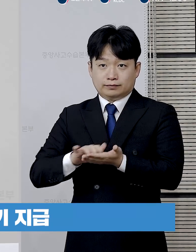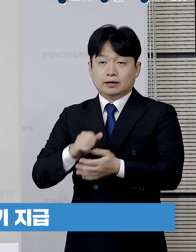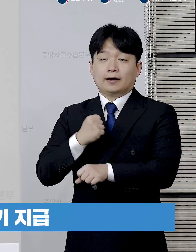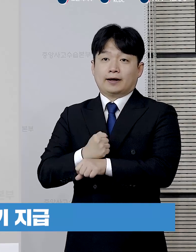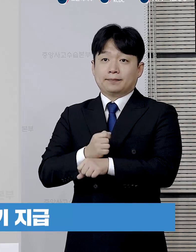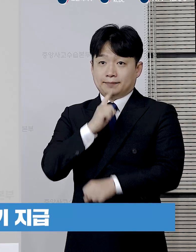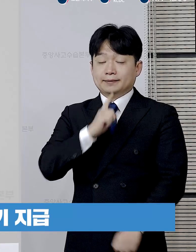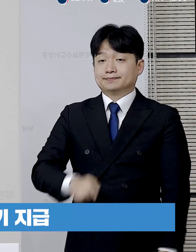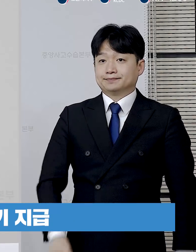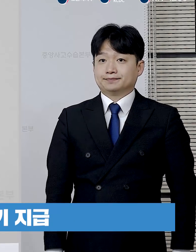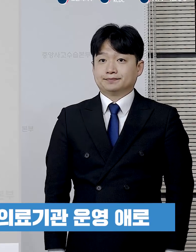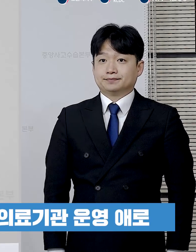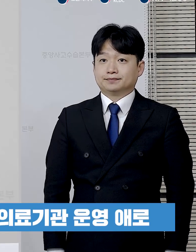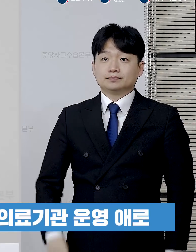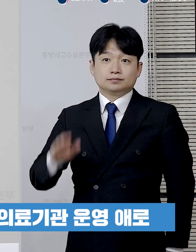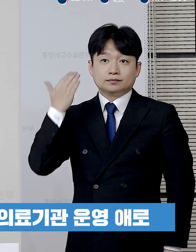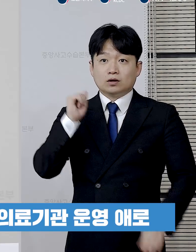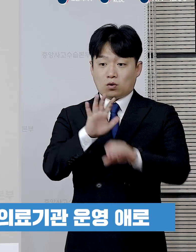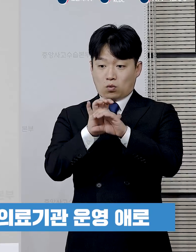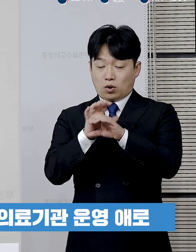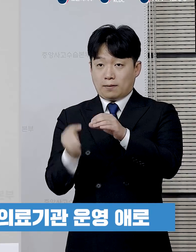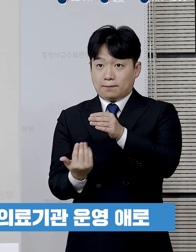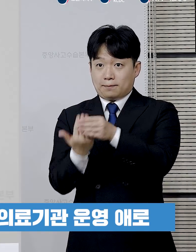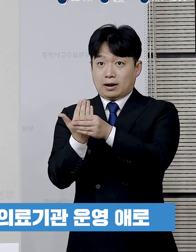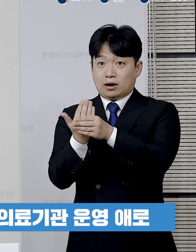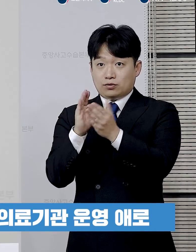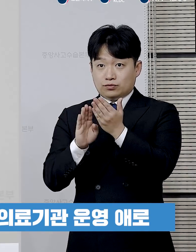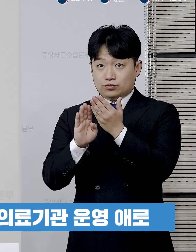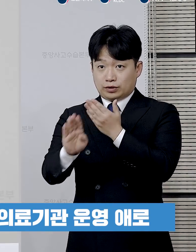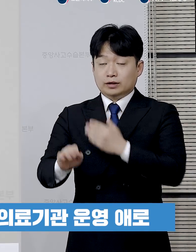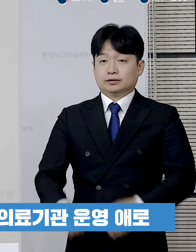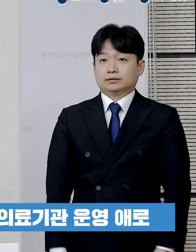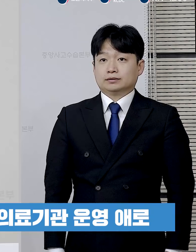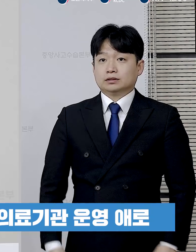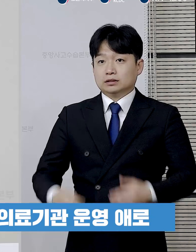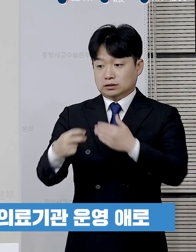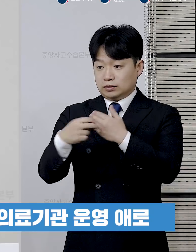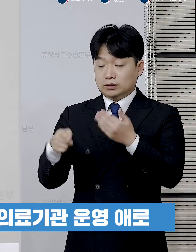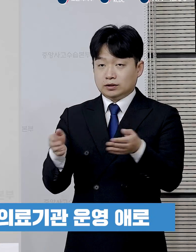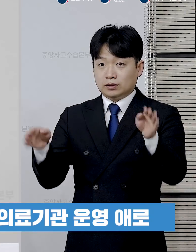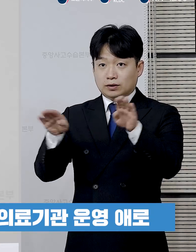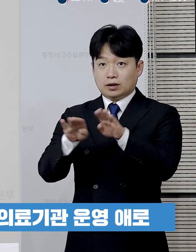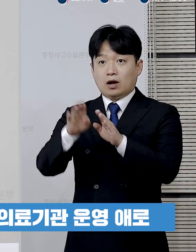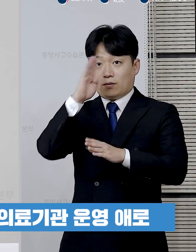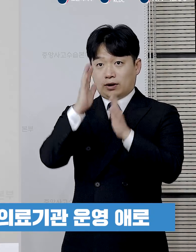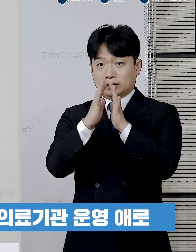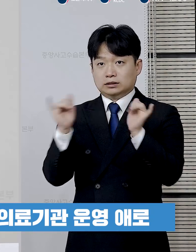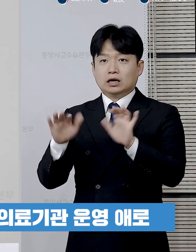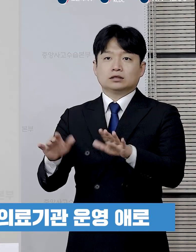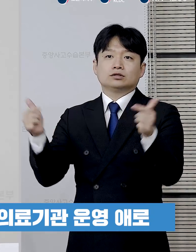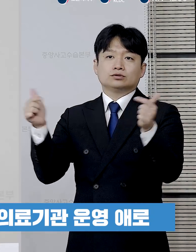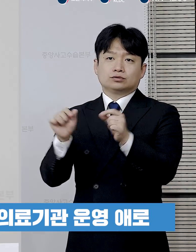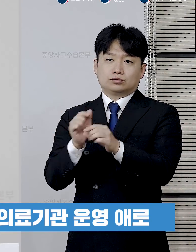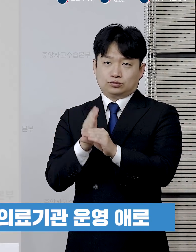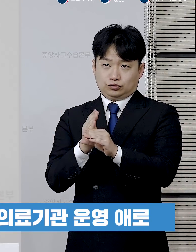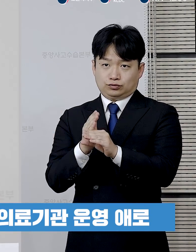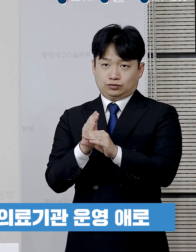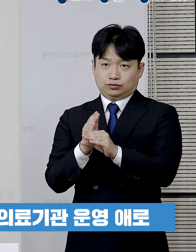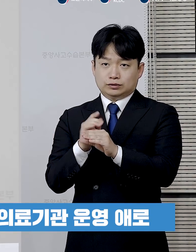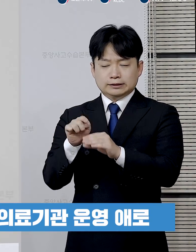정산하는 제도입니다. 최근 코로나19 발생으로 일선 의료기관의 환자가 감소하고 있는